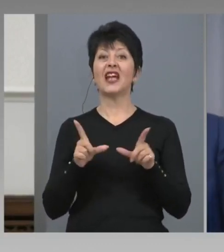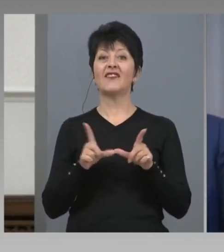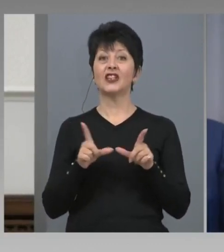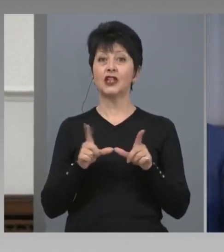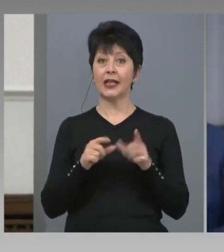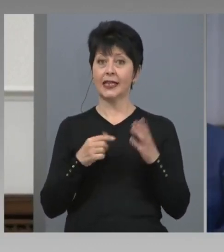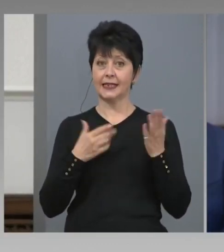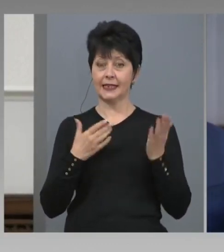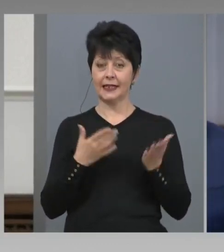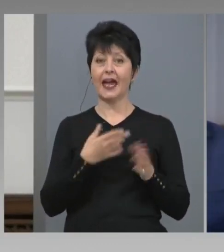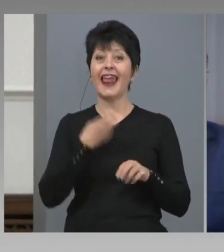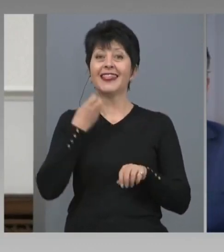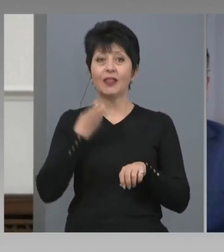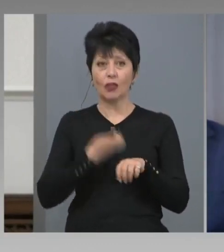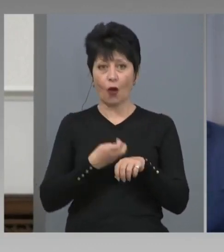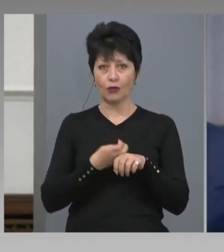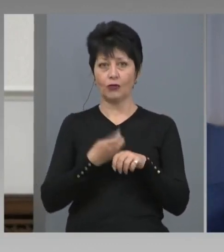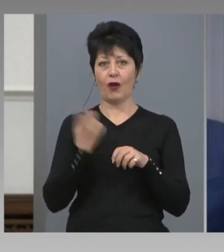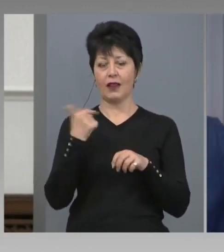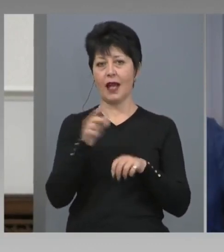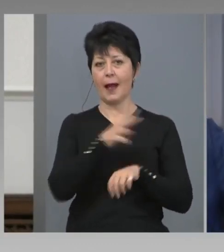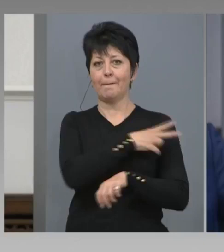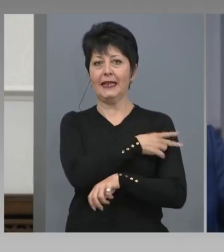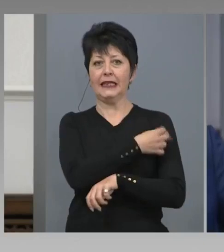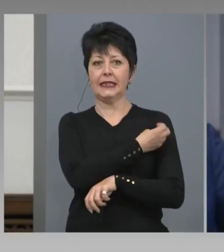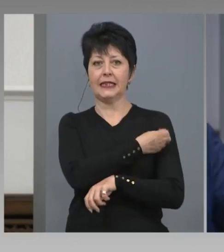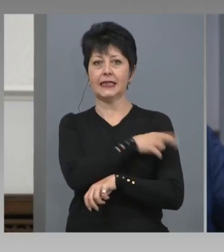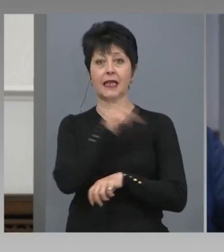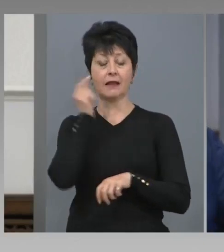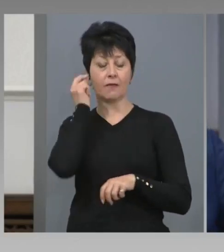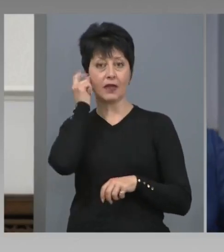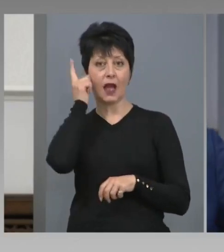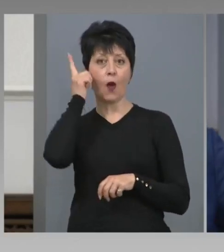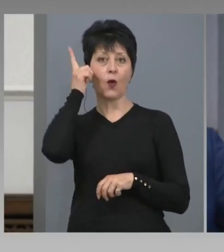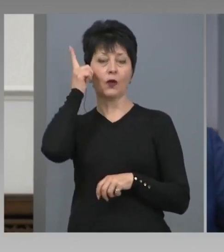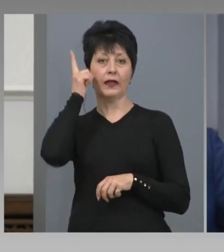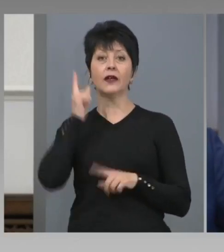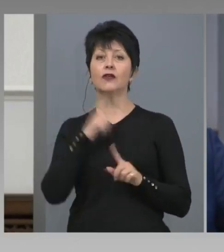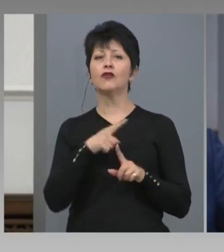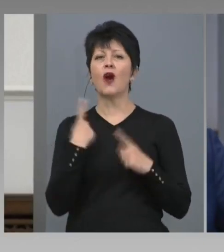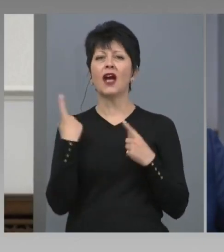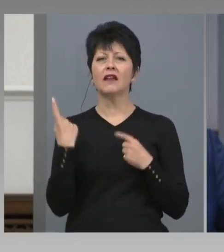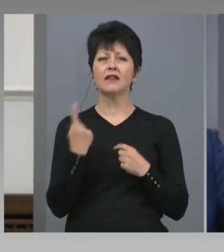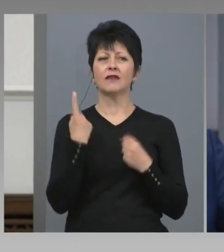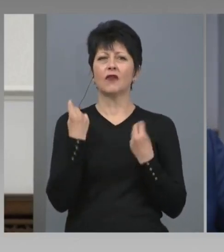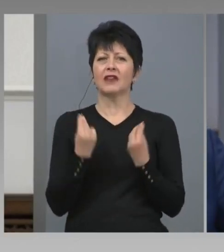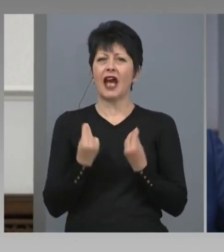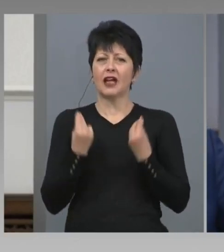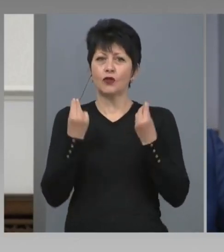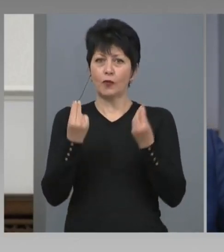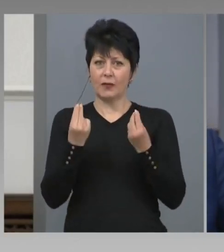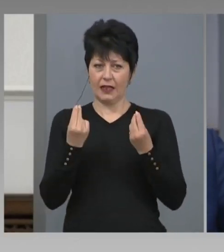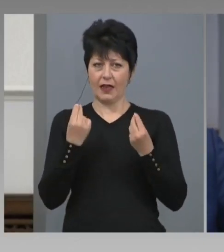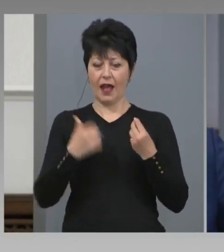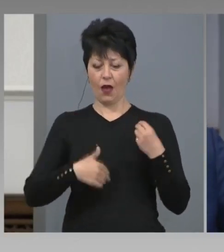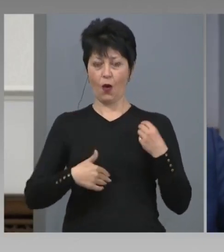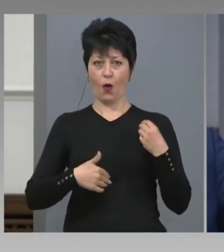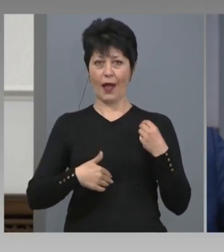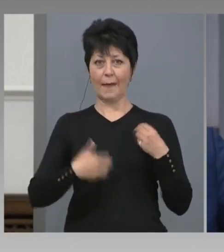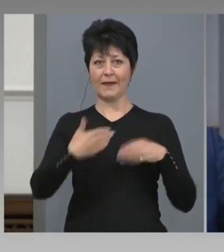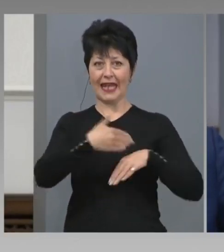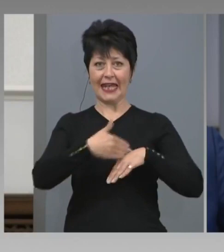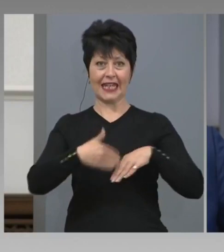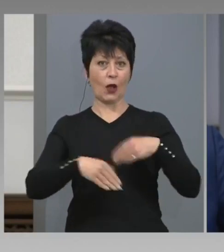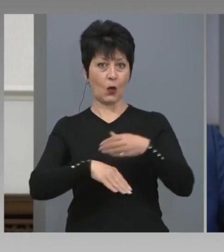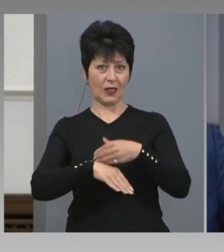Мутафчийски, е доктор на медицинските науки. Той е един от най-добрите наши коремни хирурзи и